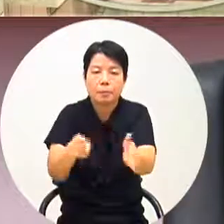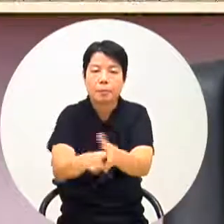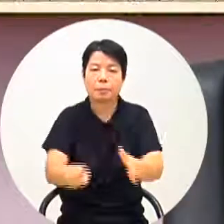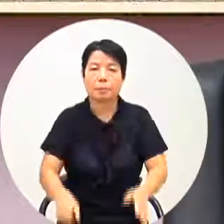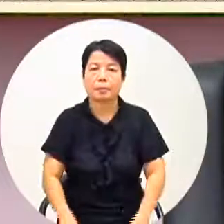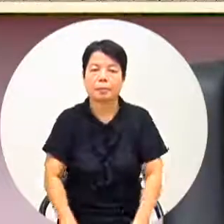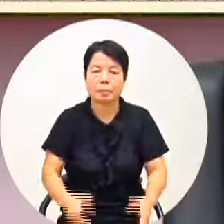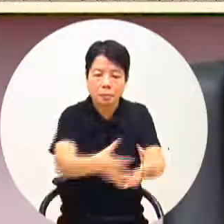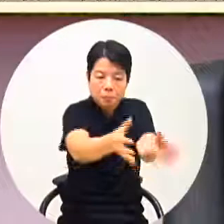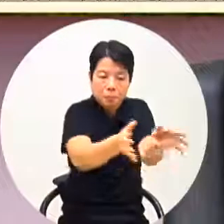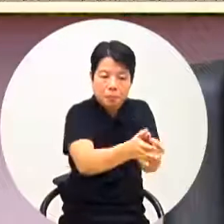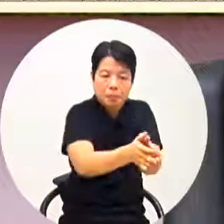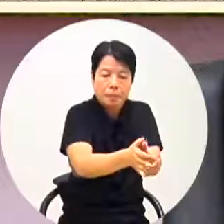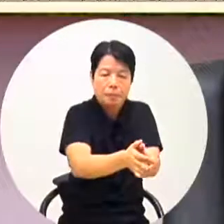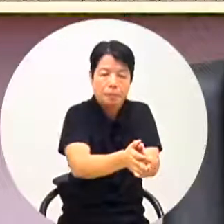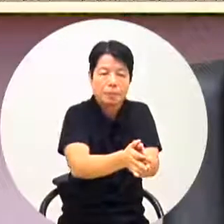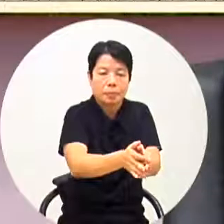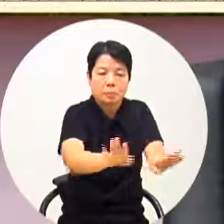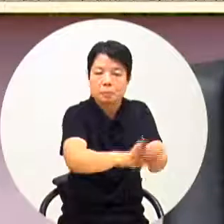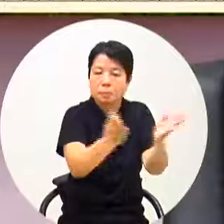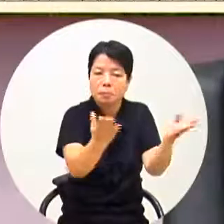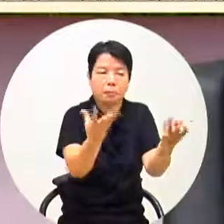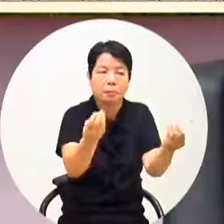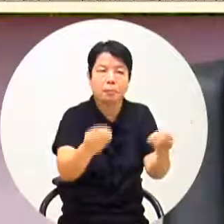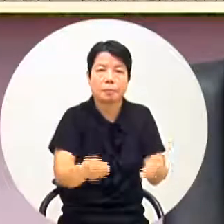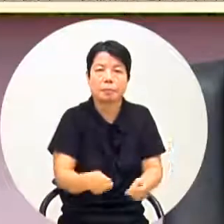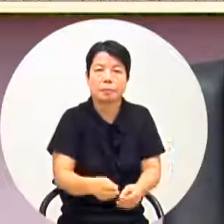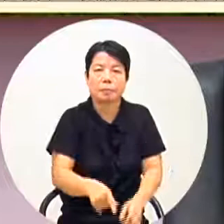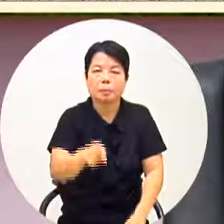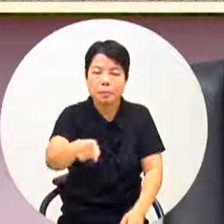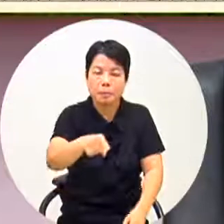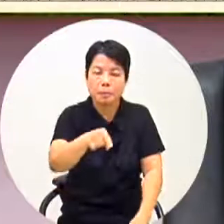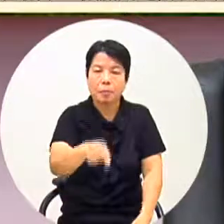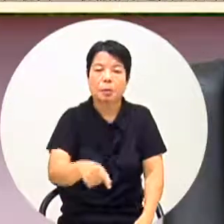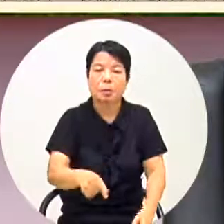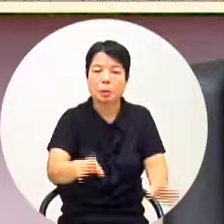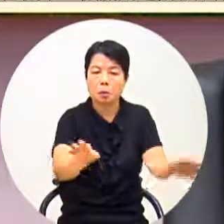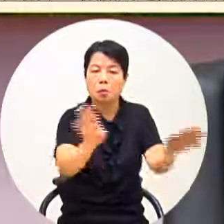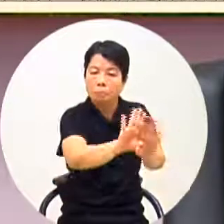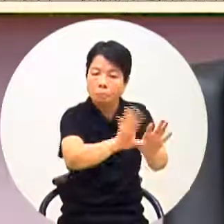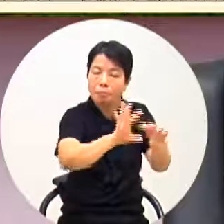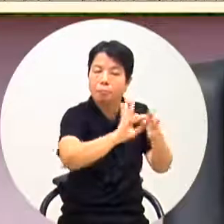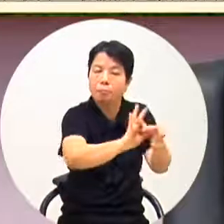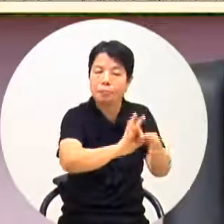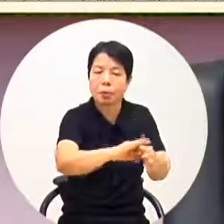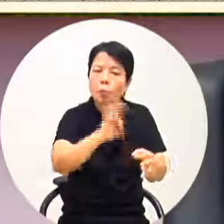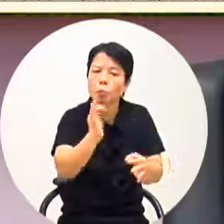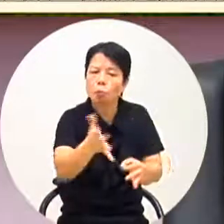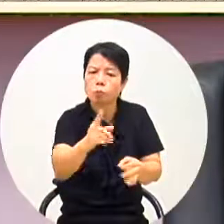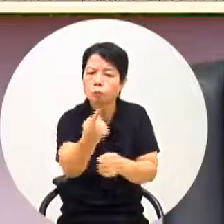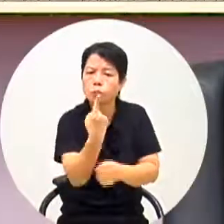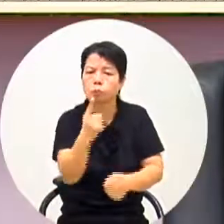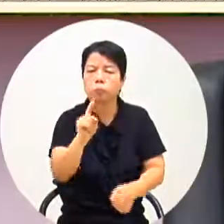一部分是没有开放的。这几个部分没有开放的原因是为什么？